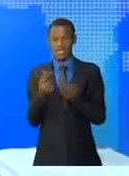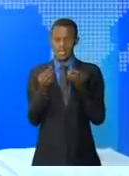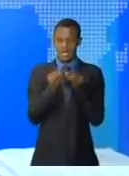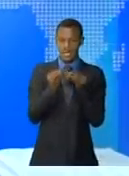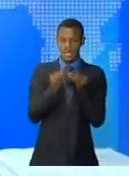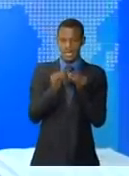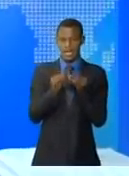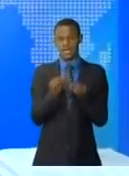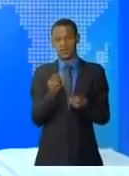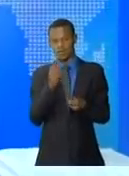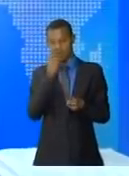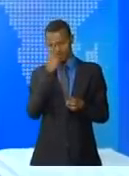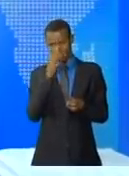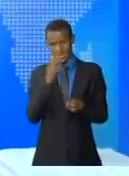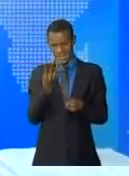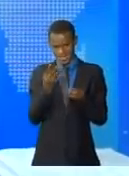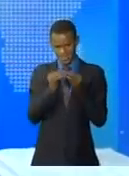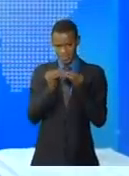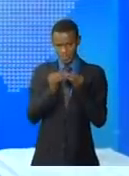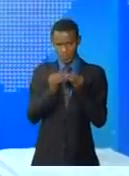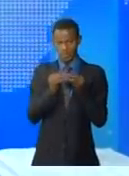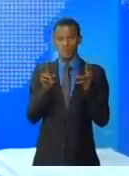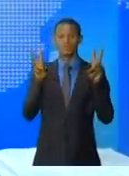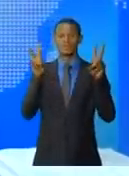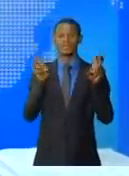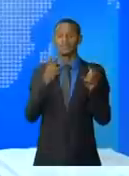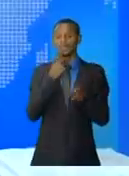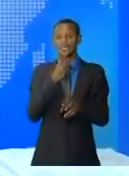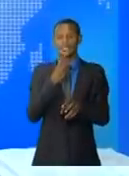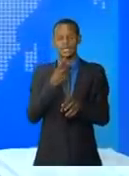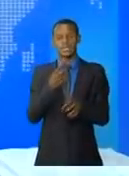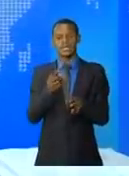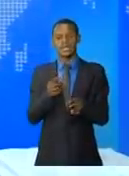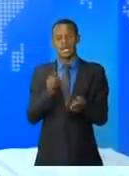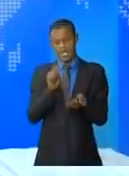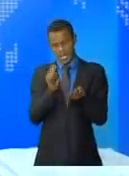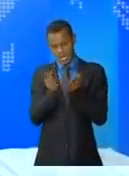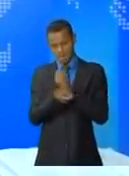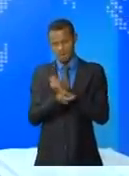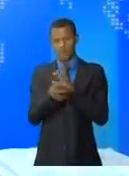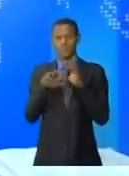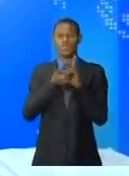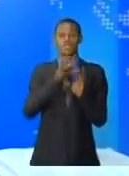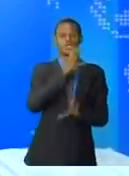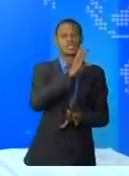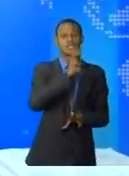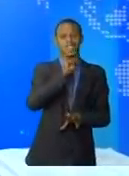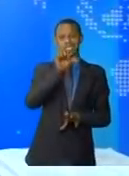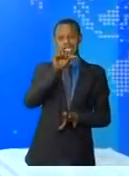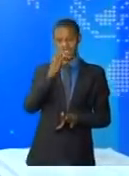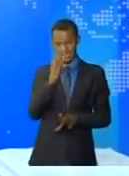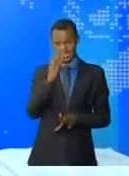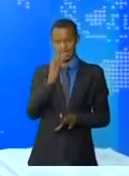4e session spéciale sur le thème « La réforme de la CEAC, quelle pensée stratégique ?» de